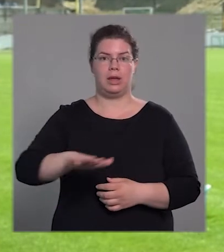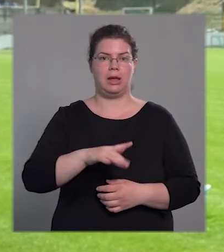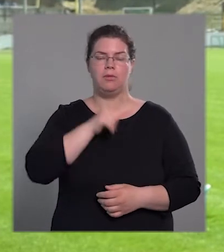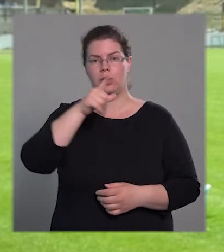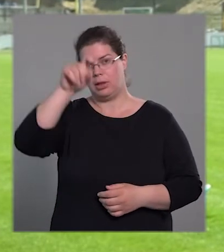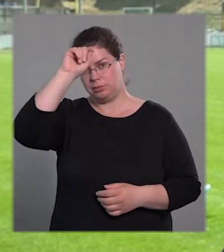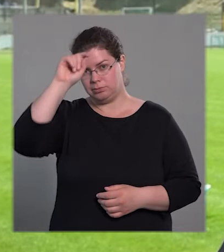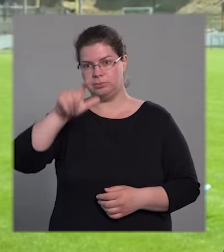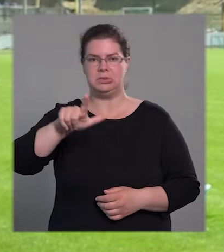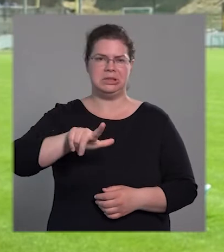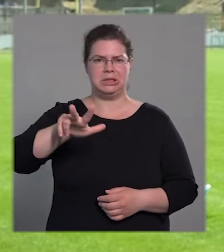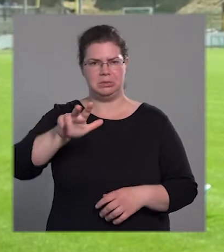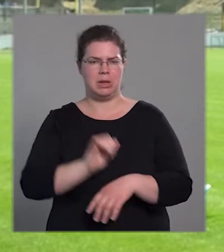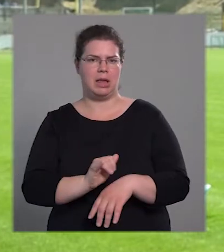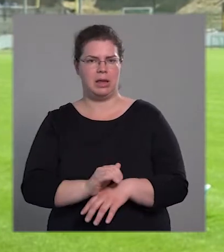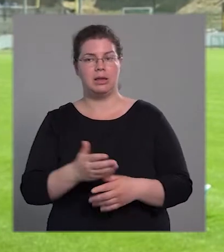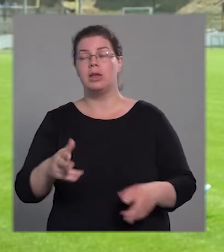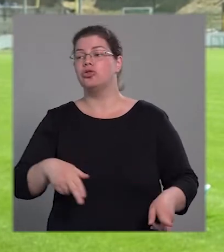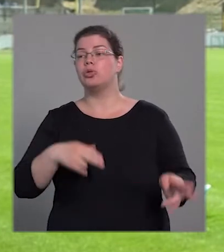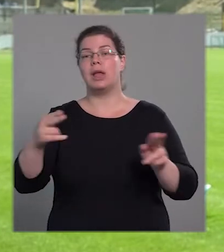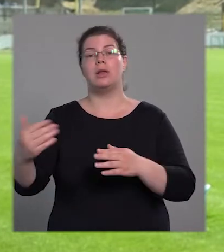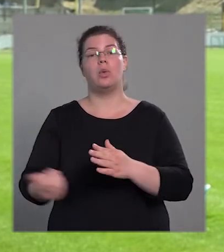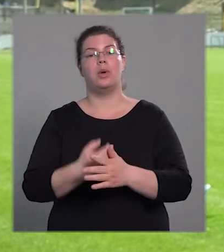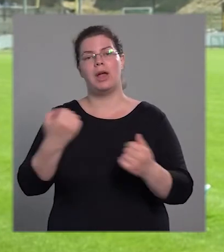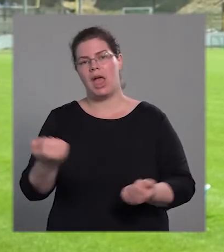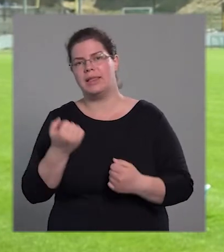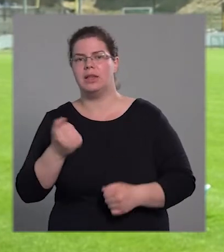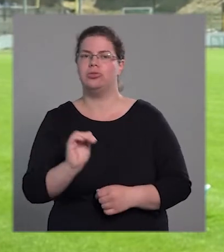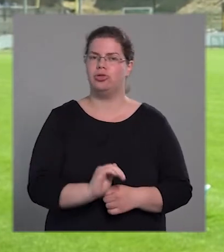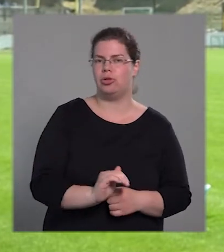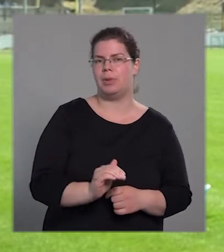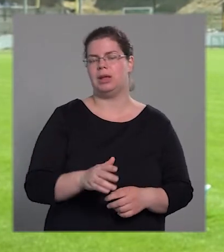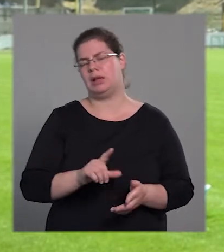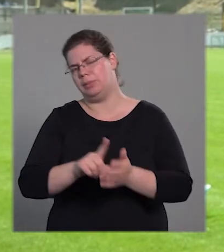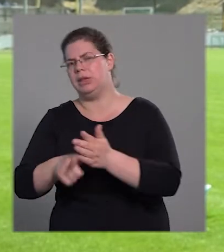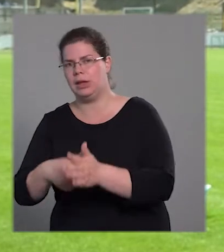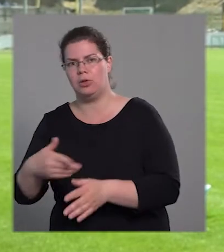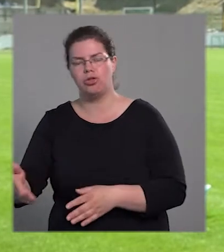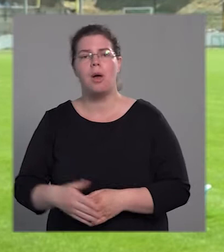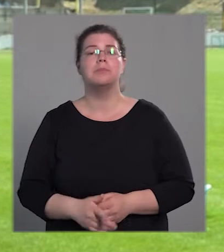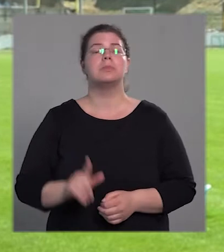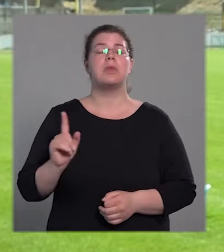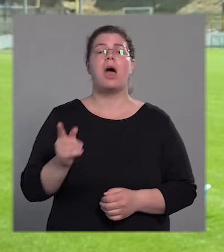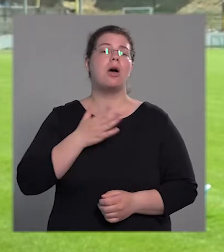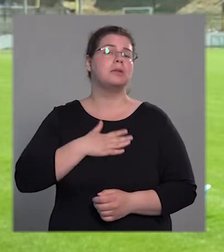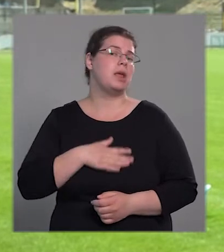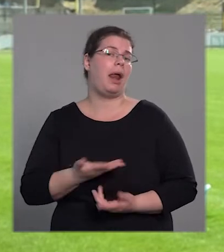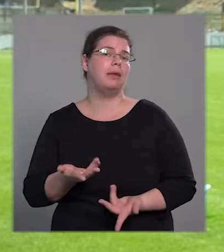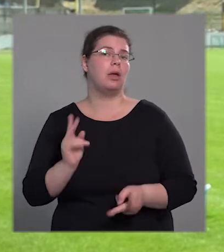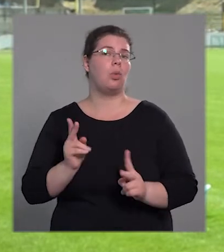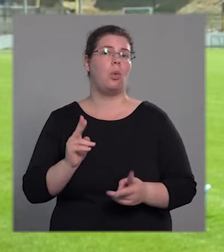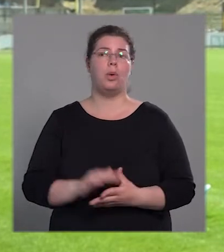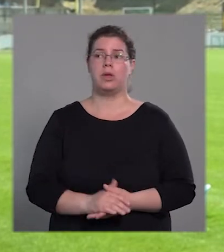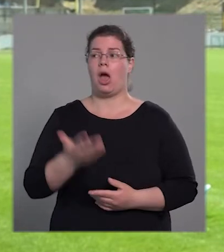egy-két-három hetet eltölteni, és utána újra kezdődik az edzés a kisebbeknek egy picivel később, de azt szeretnénk,